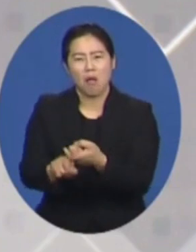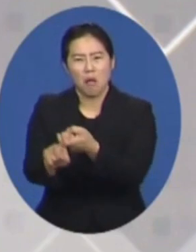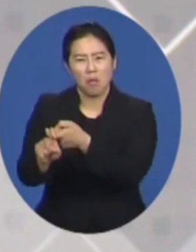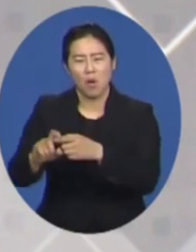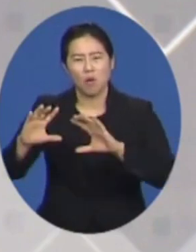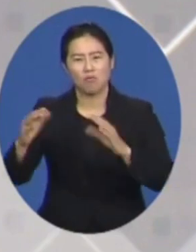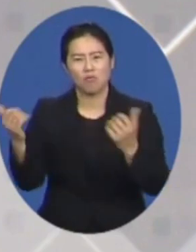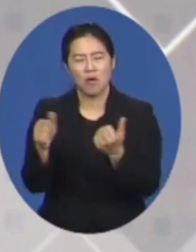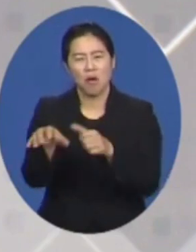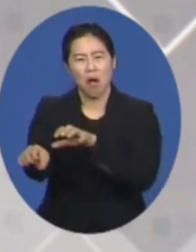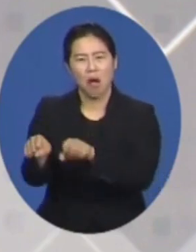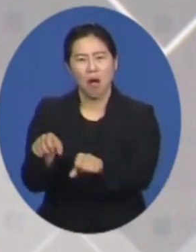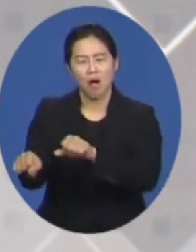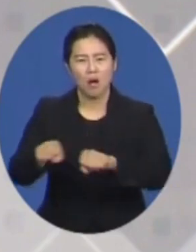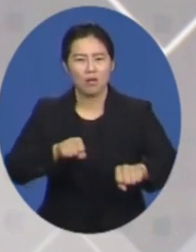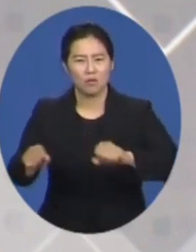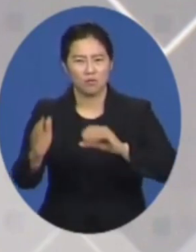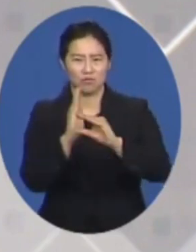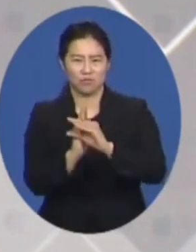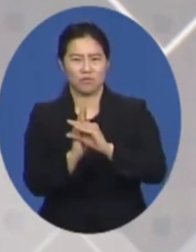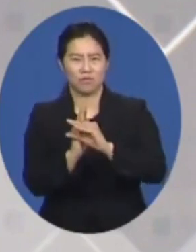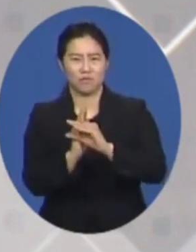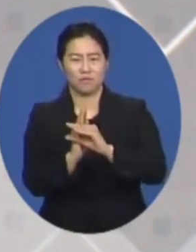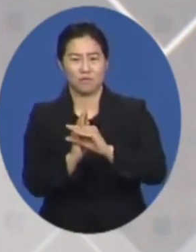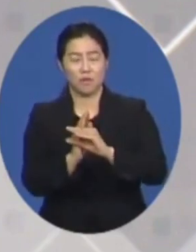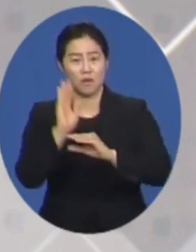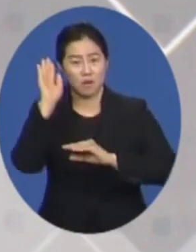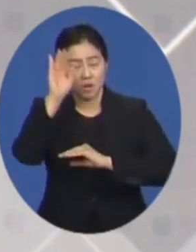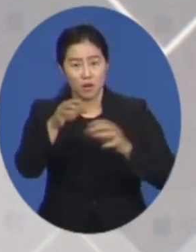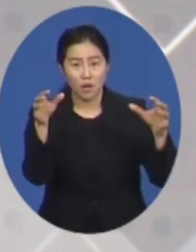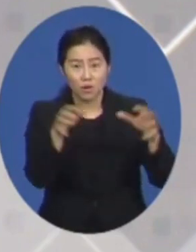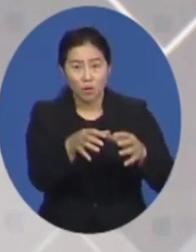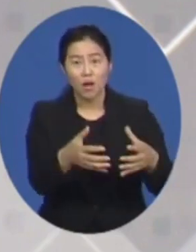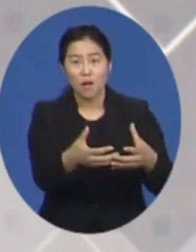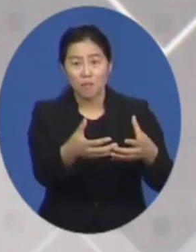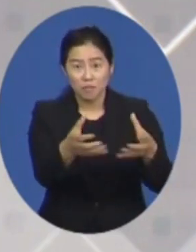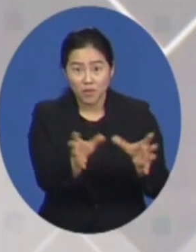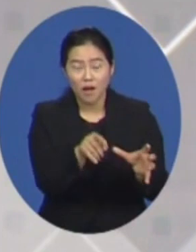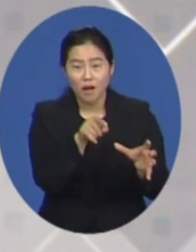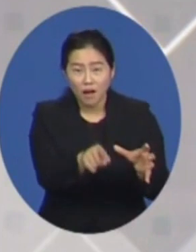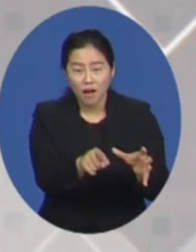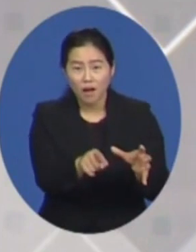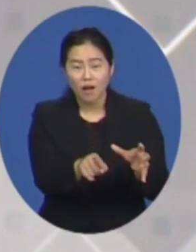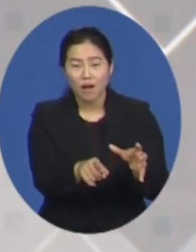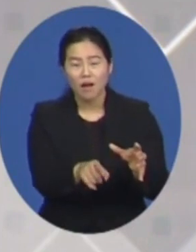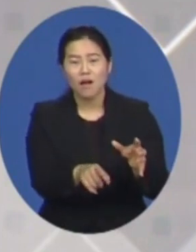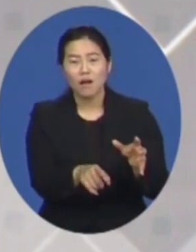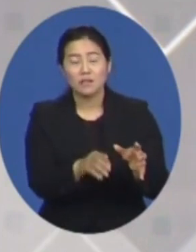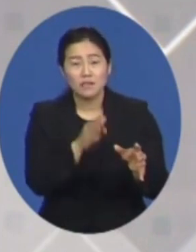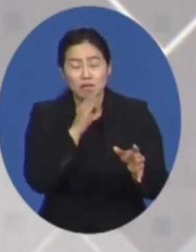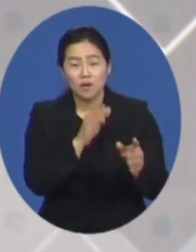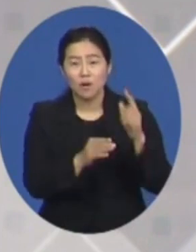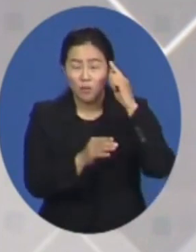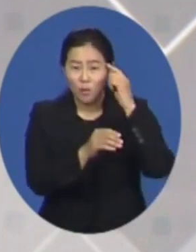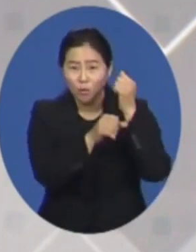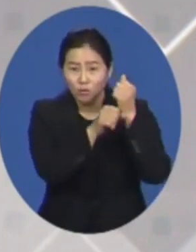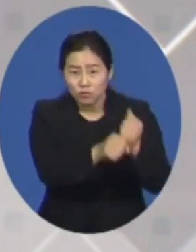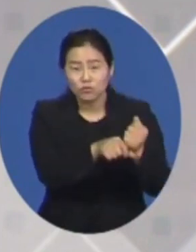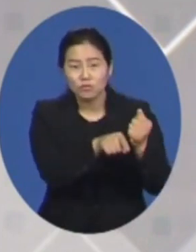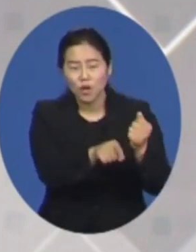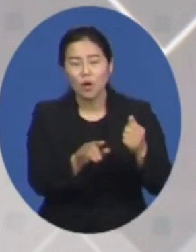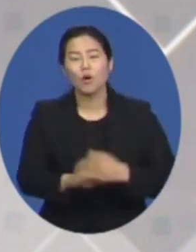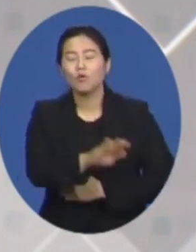독식 하고 있습니다 설령 미래와 통합 따이 자자 보수당이 아니라면 우리의 0 1 하나쯤 운